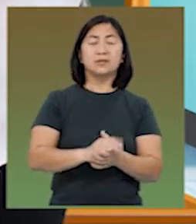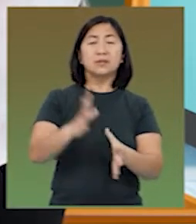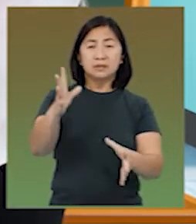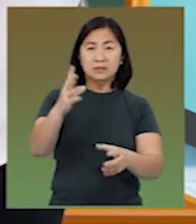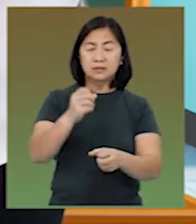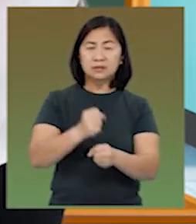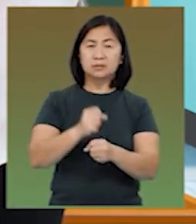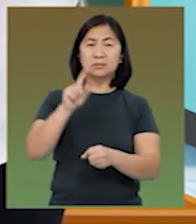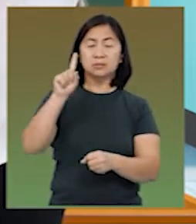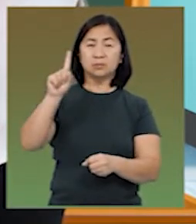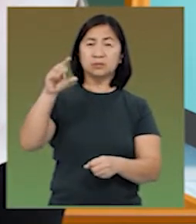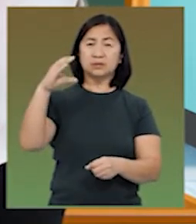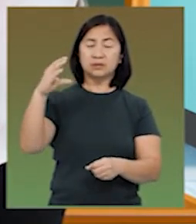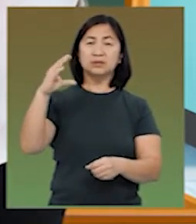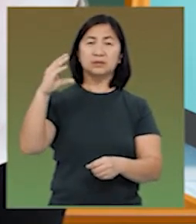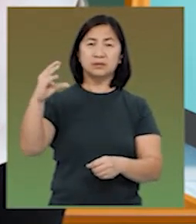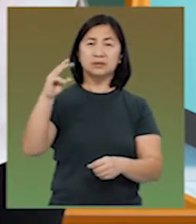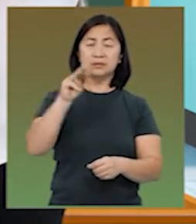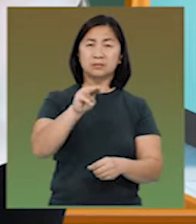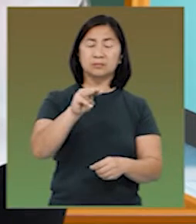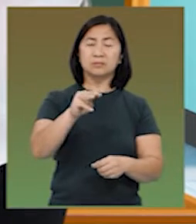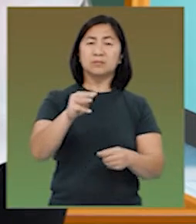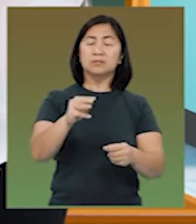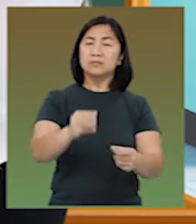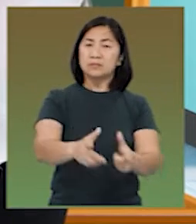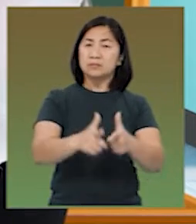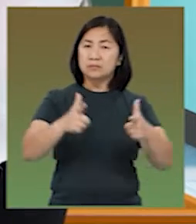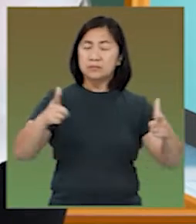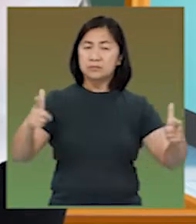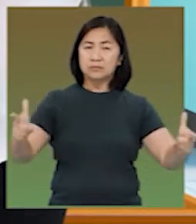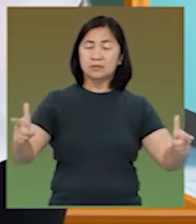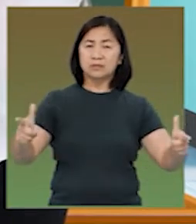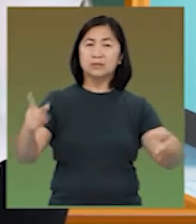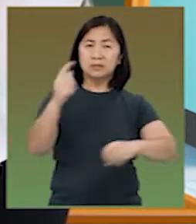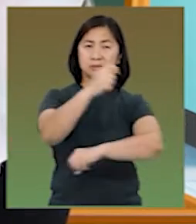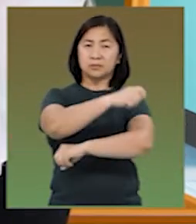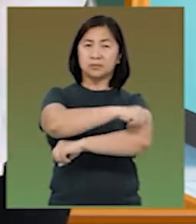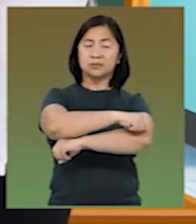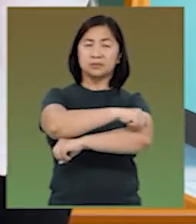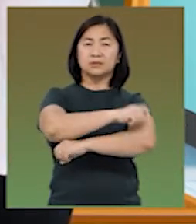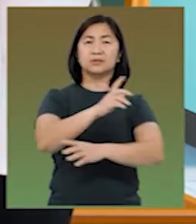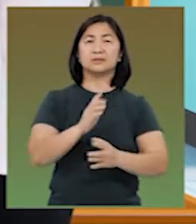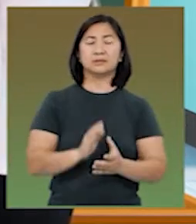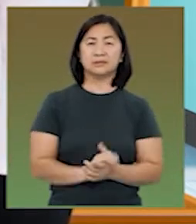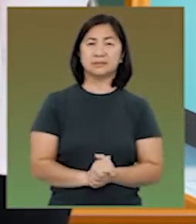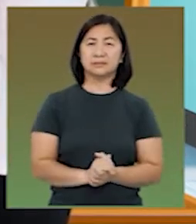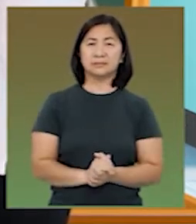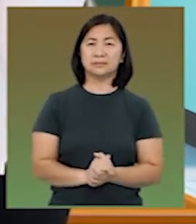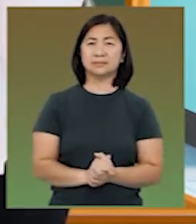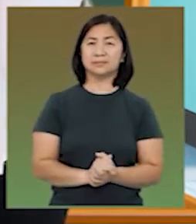niya ang 100 centimeters na haba ng table.